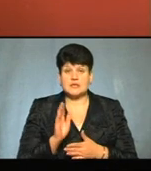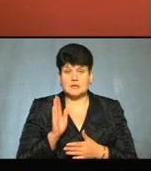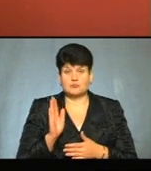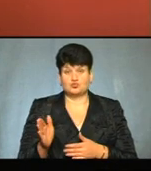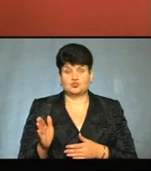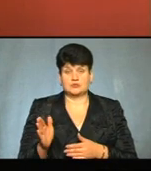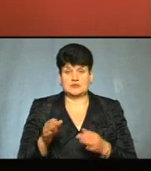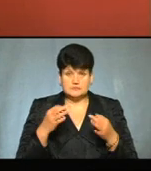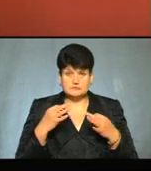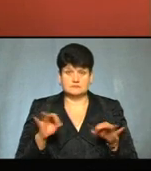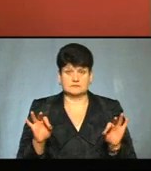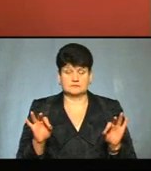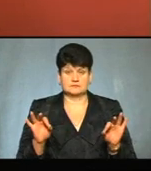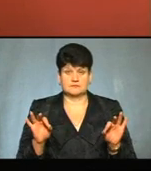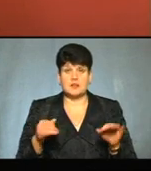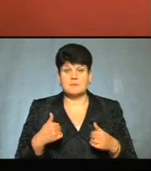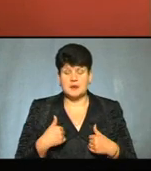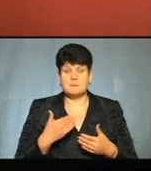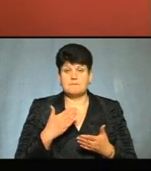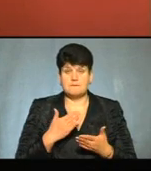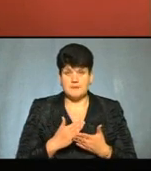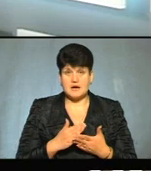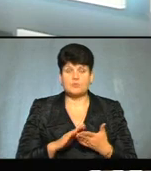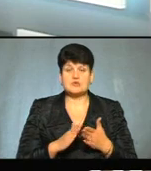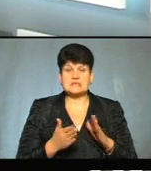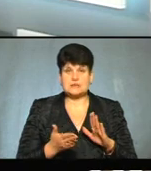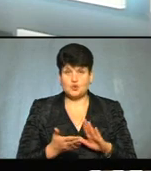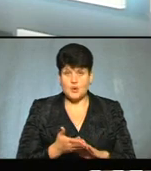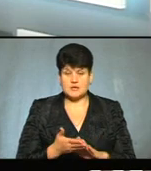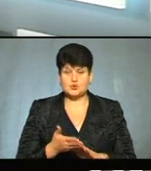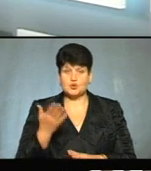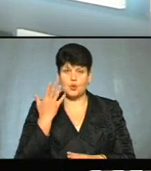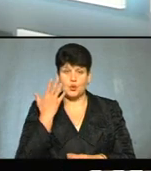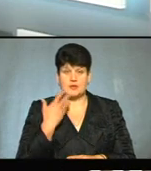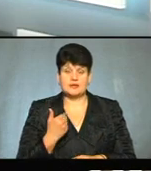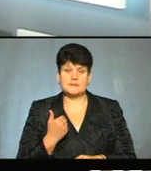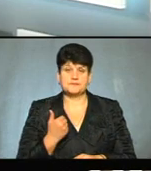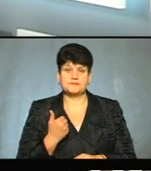бути доступними. Ми маємо ситуації, коли